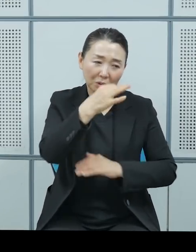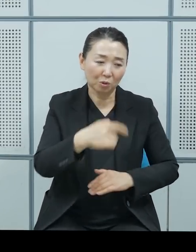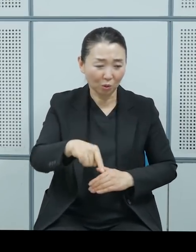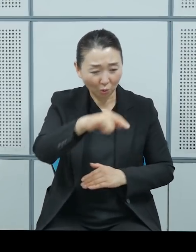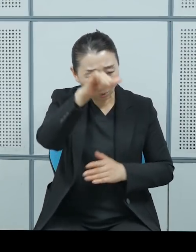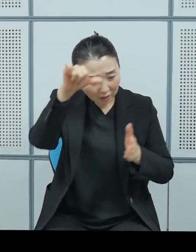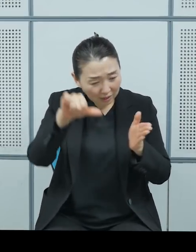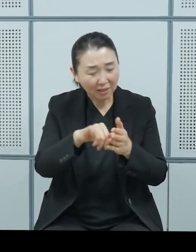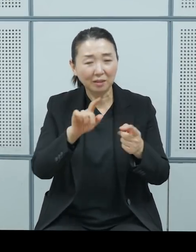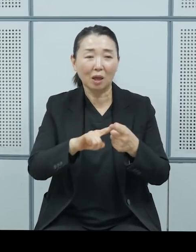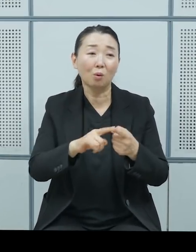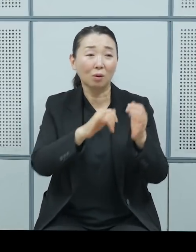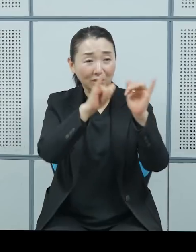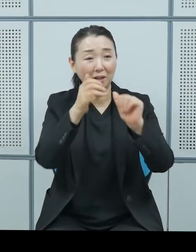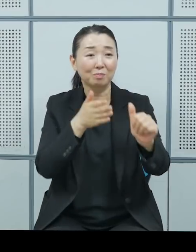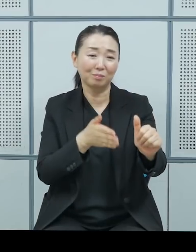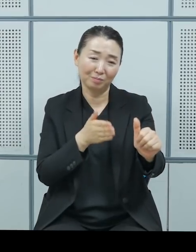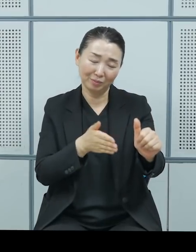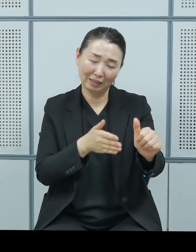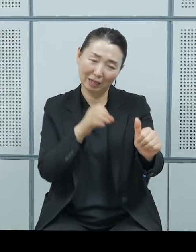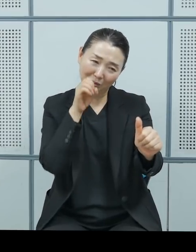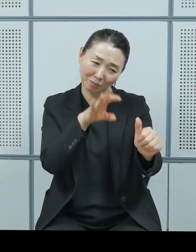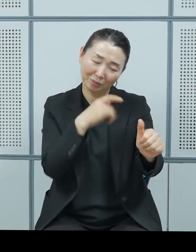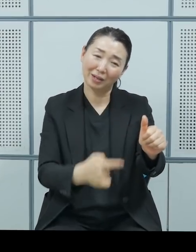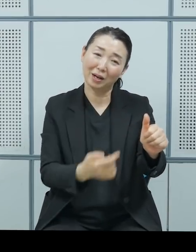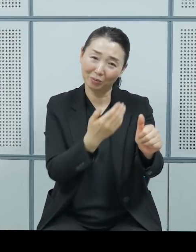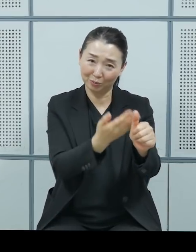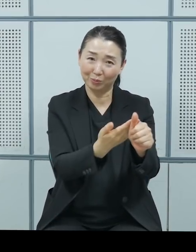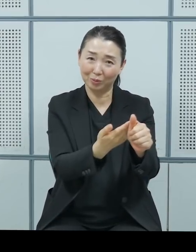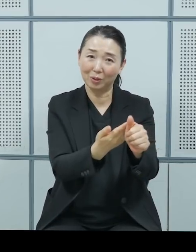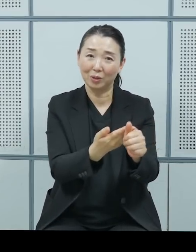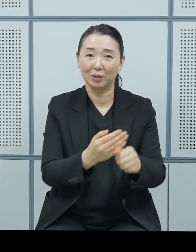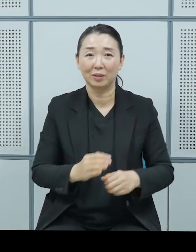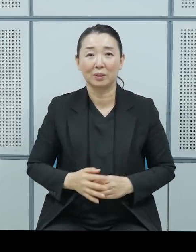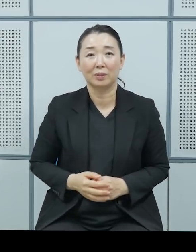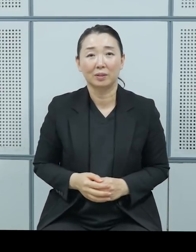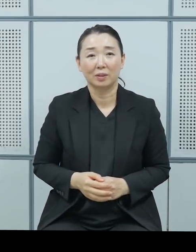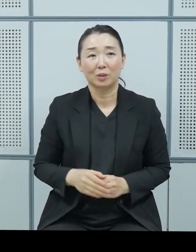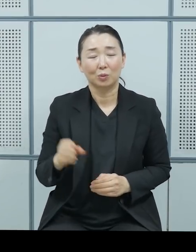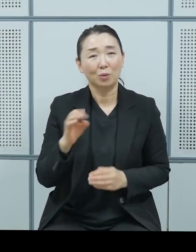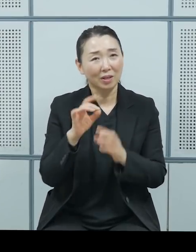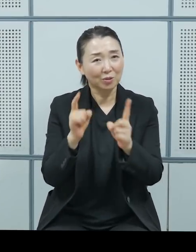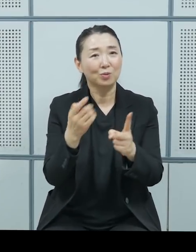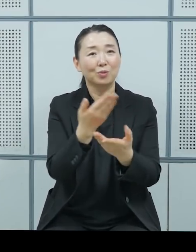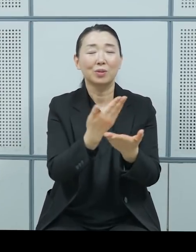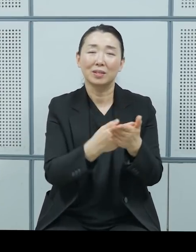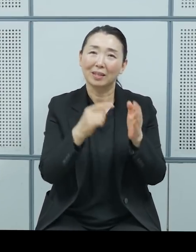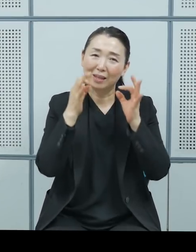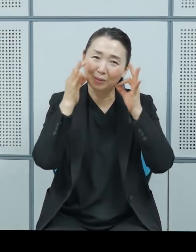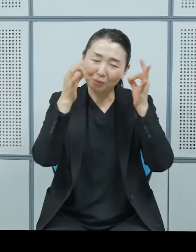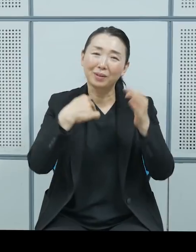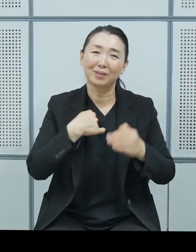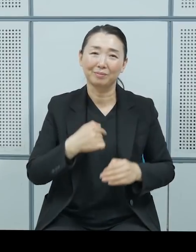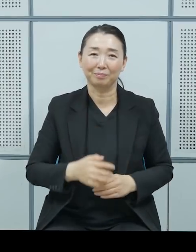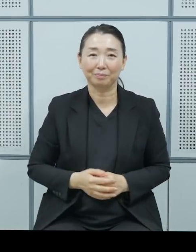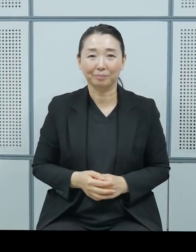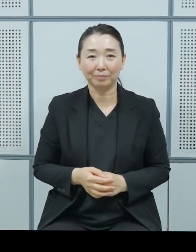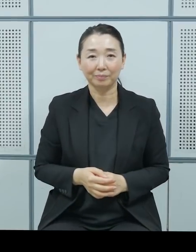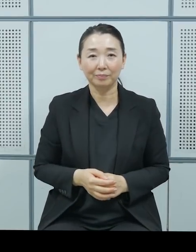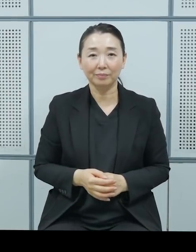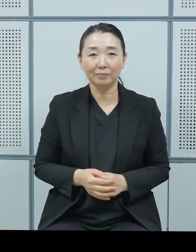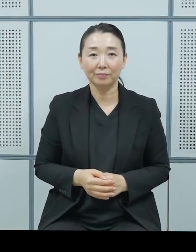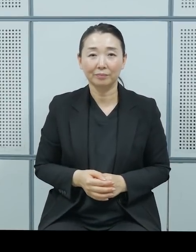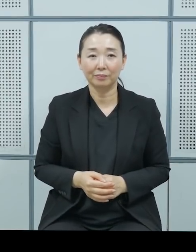너희 인생을 살아야 돼. 라고 계속 가르치고 할 수 있는 한 그런 기회를 주려고 많이 노력을 했어요.